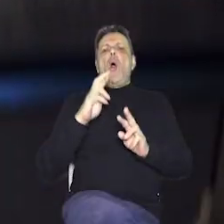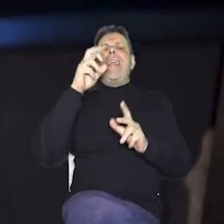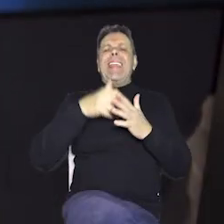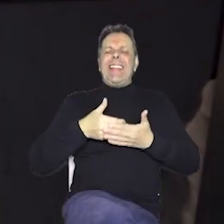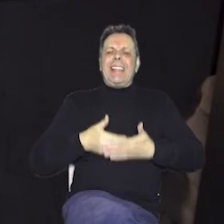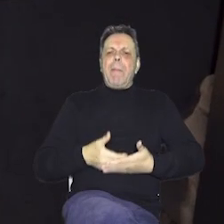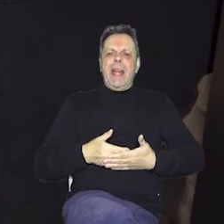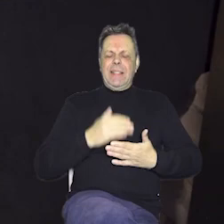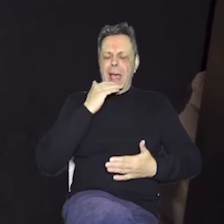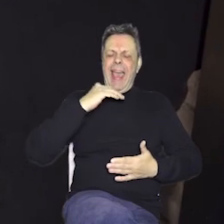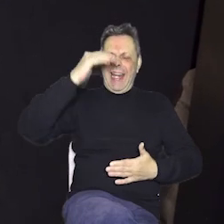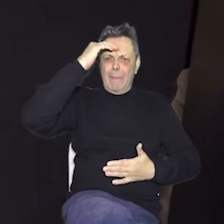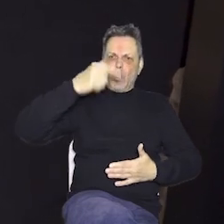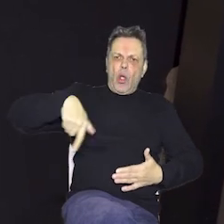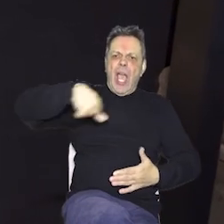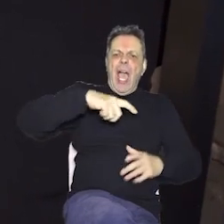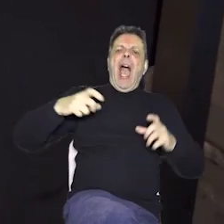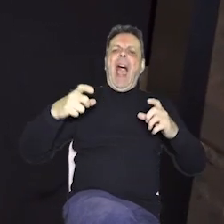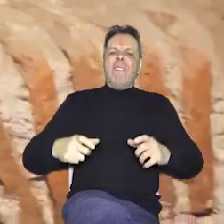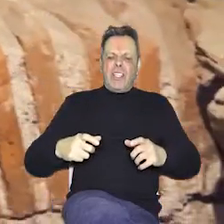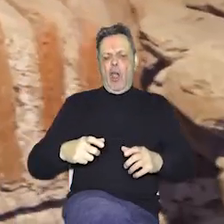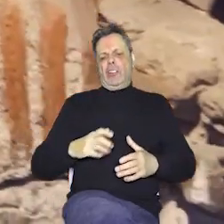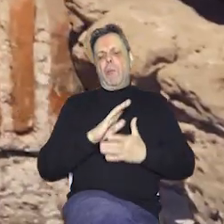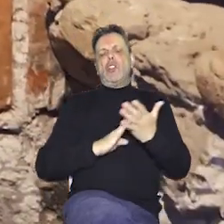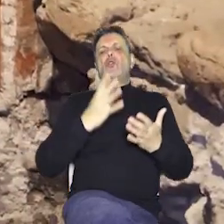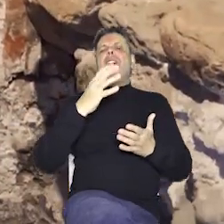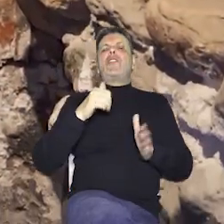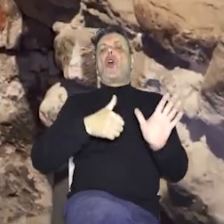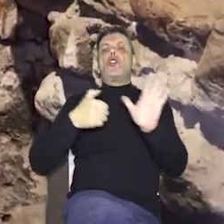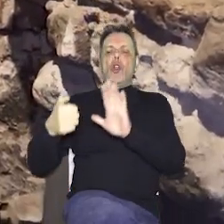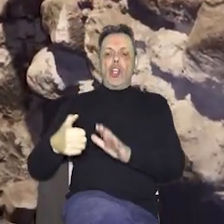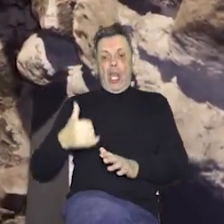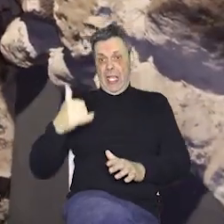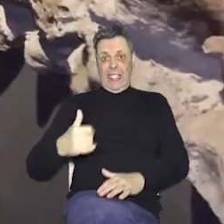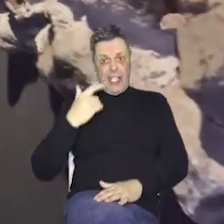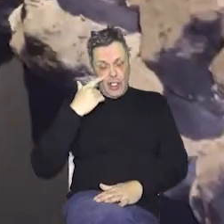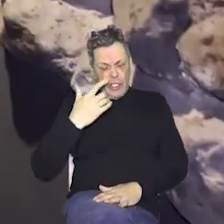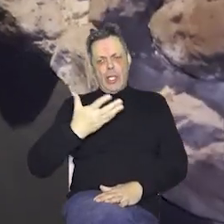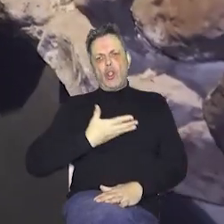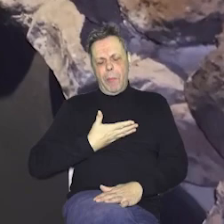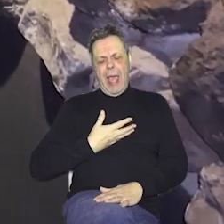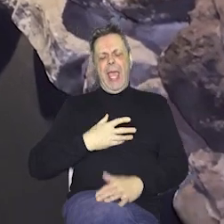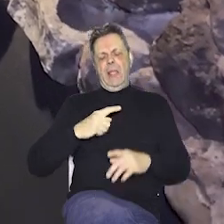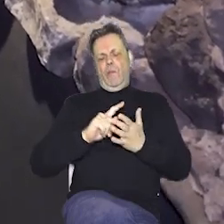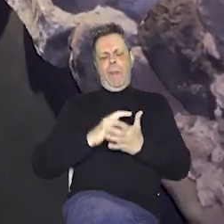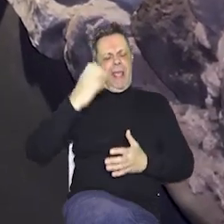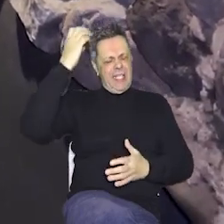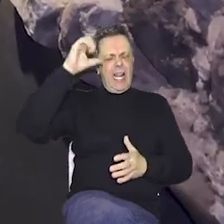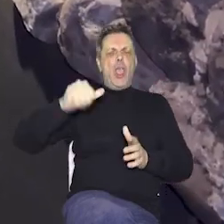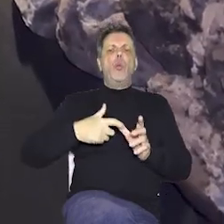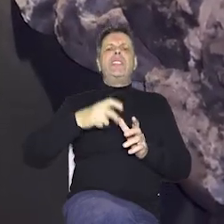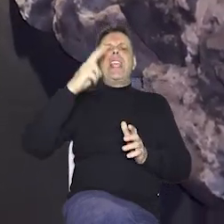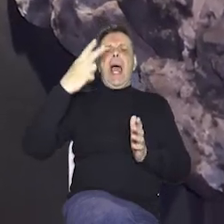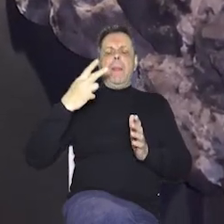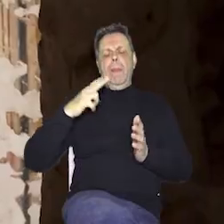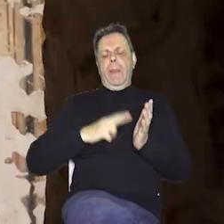temeljima rimskog amfiteatra u drugoj polovici 4. stoljeća. Sadašnji izgled dobila je za vrijeme cara Justinijana u drugoj polovici